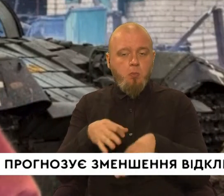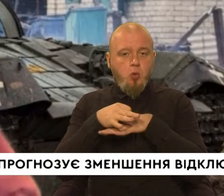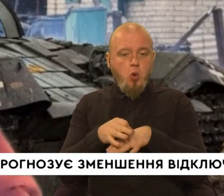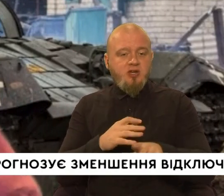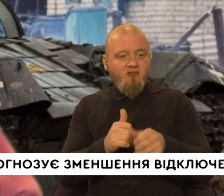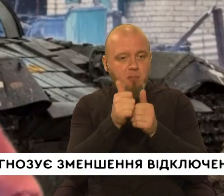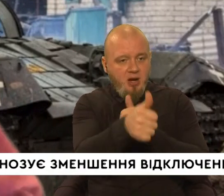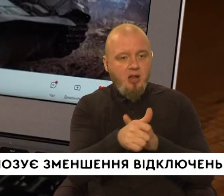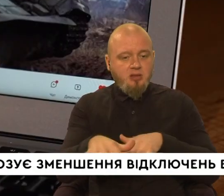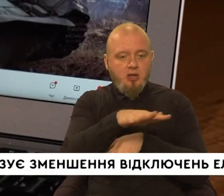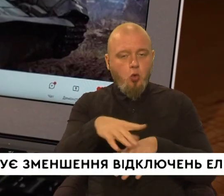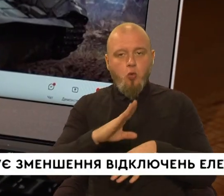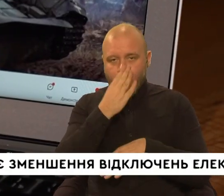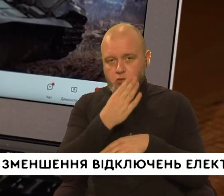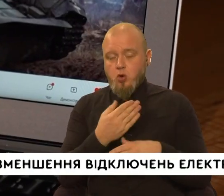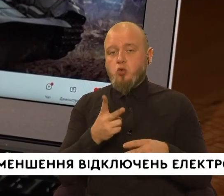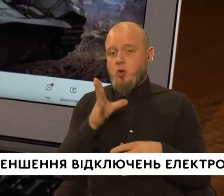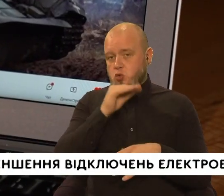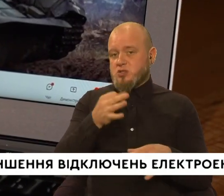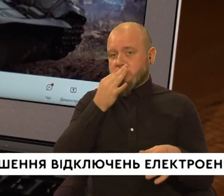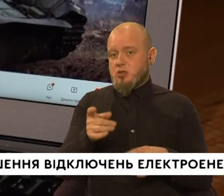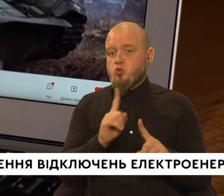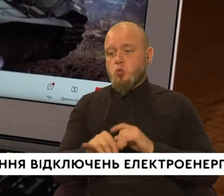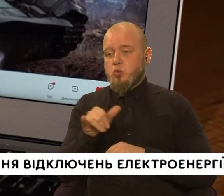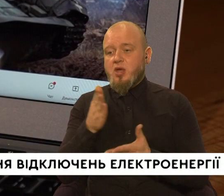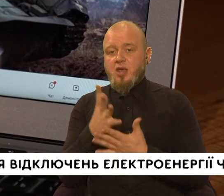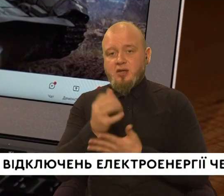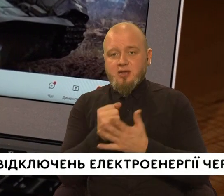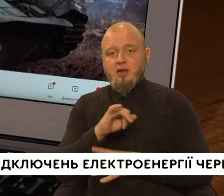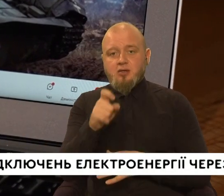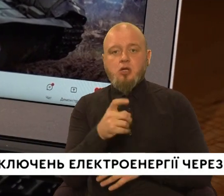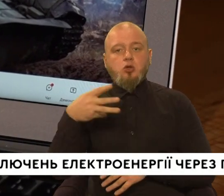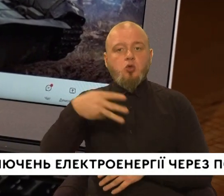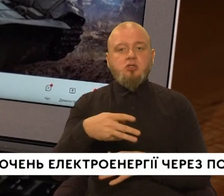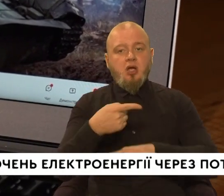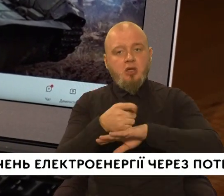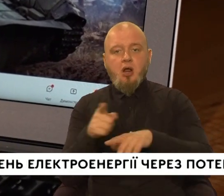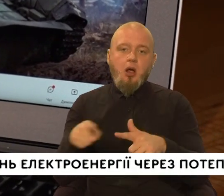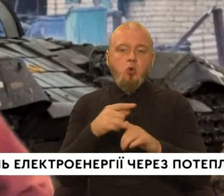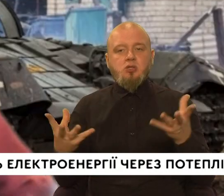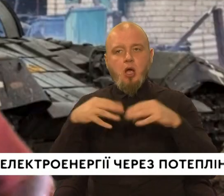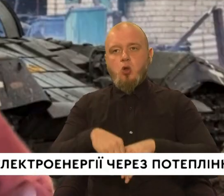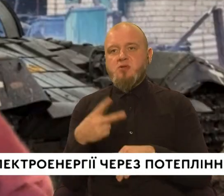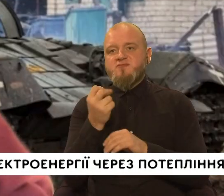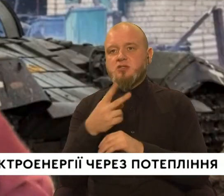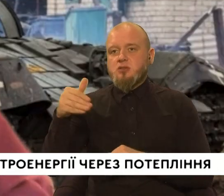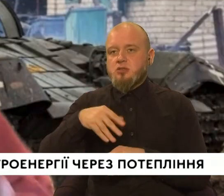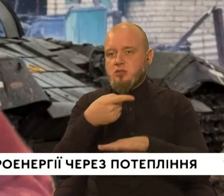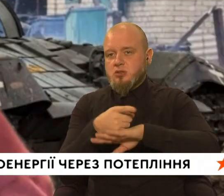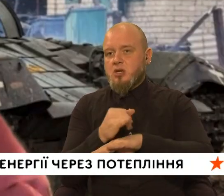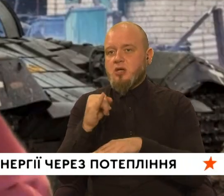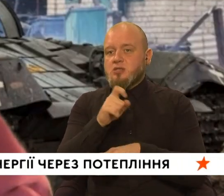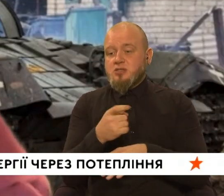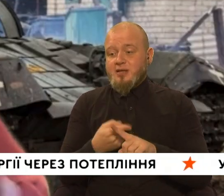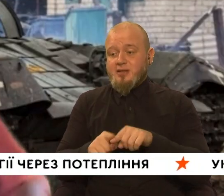проходження вперед на територію ворога. Хтось може сказати, що у них є резерв із 3000 танків або загалом 12 тисяч танків, із